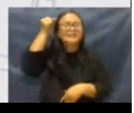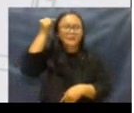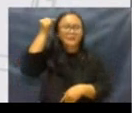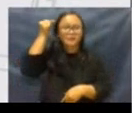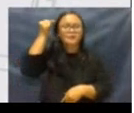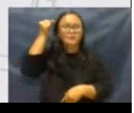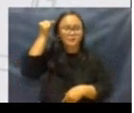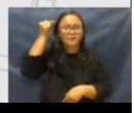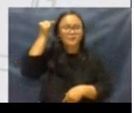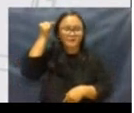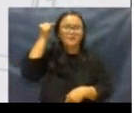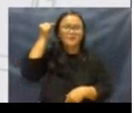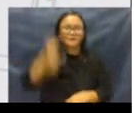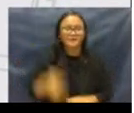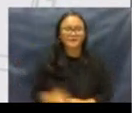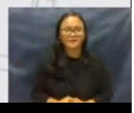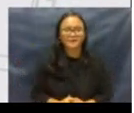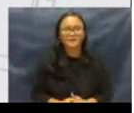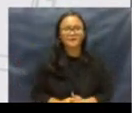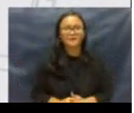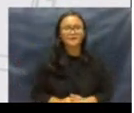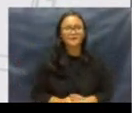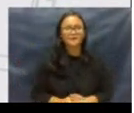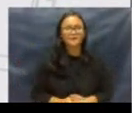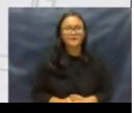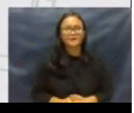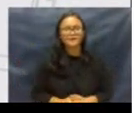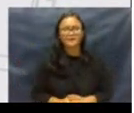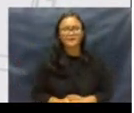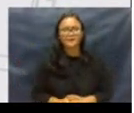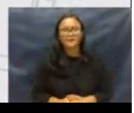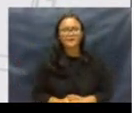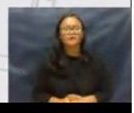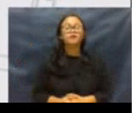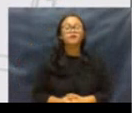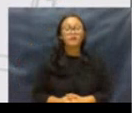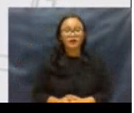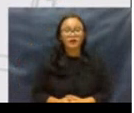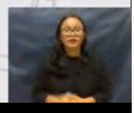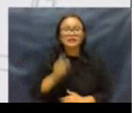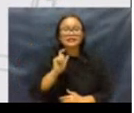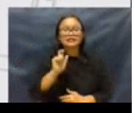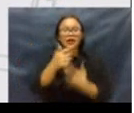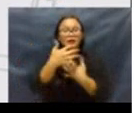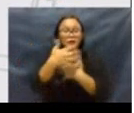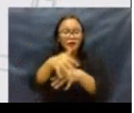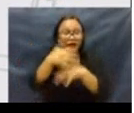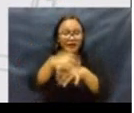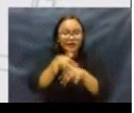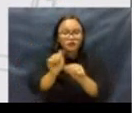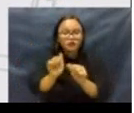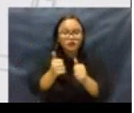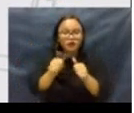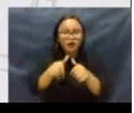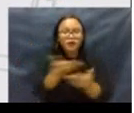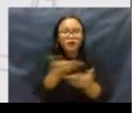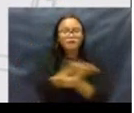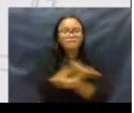saya berpikir. Nah, praktik ini tujuannya adalah untuk